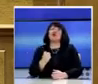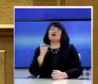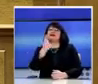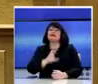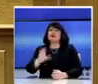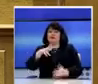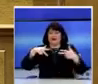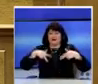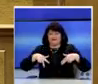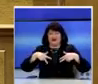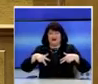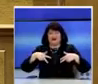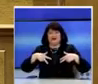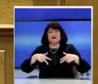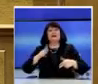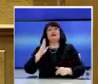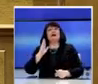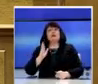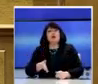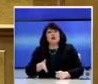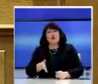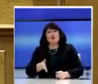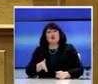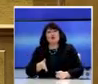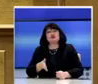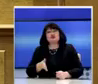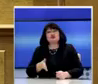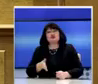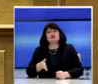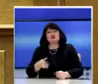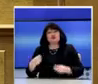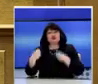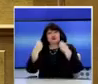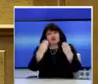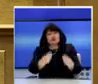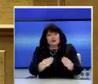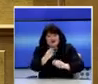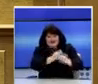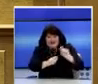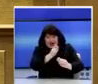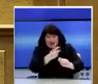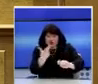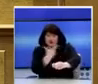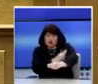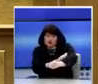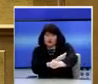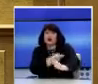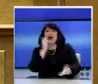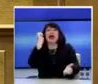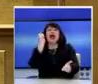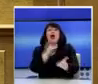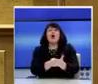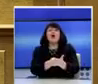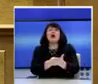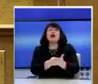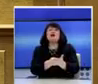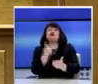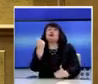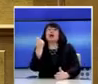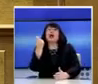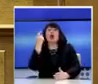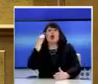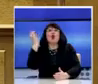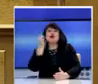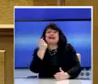ευρωπαϊκές κυβερνήσεις θα μπορούσαν να ανταμείψουν τους κατασκευαστές εμβολίων αγοράζοντας τις πατέντες τους σε λογικές τιμές, οι